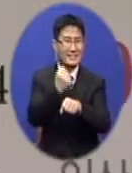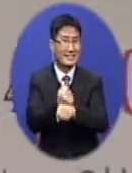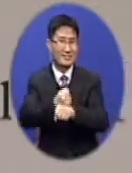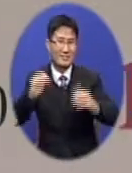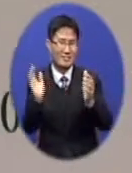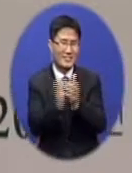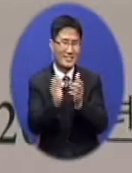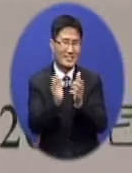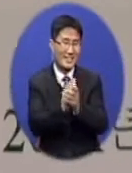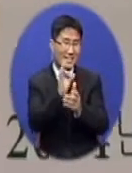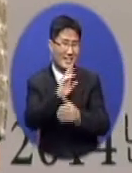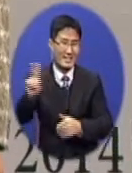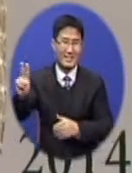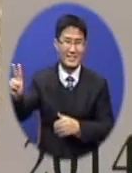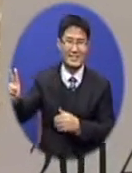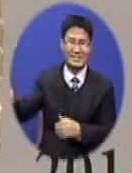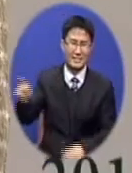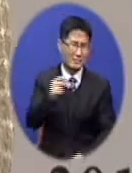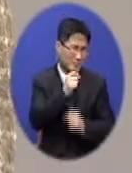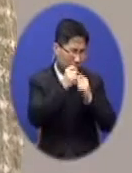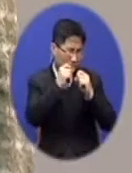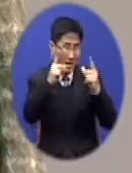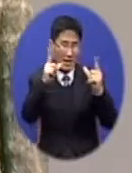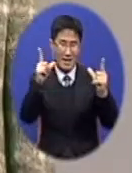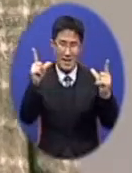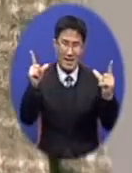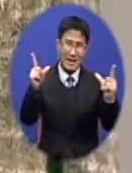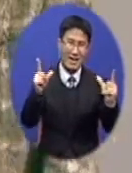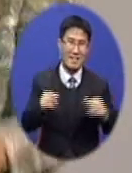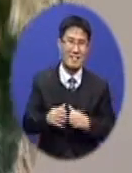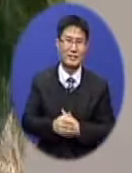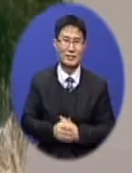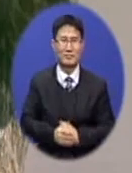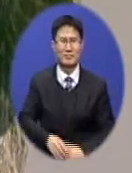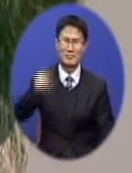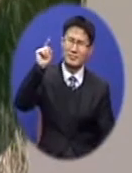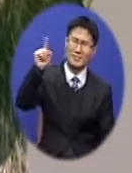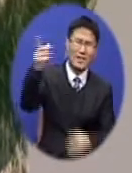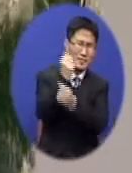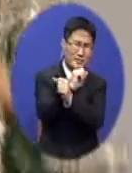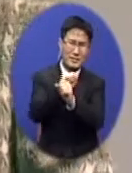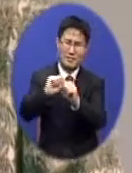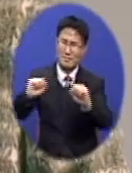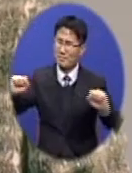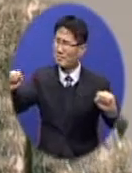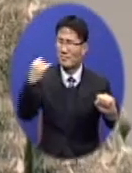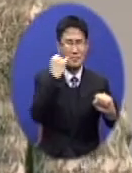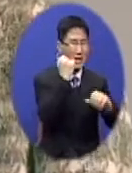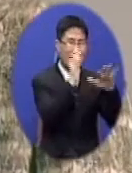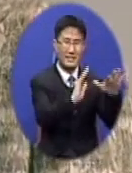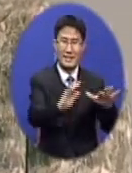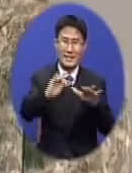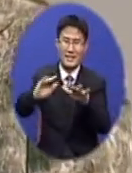사랑하는 친구들아 잠에서 깨어나라. 저 넓은